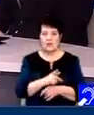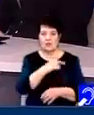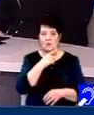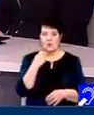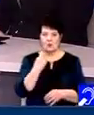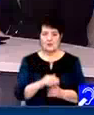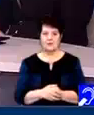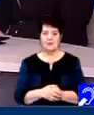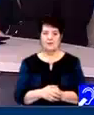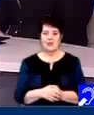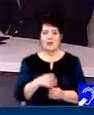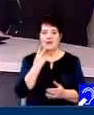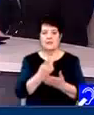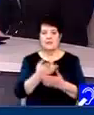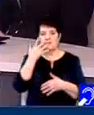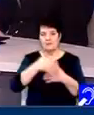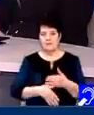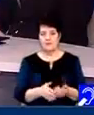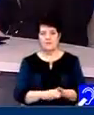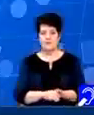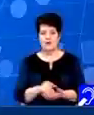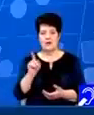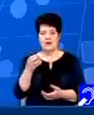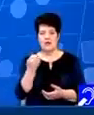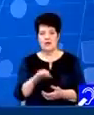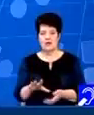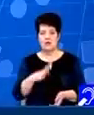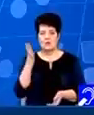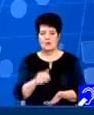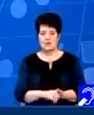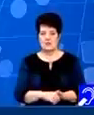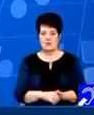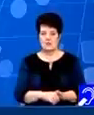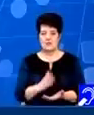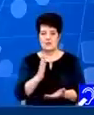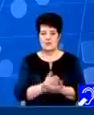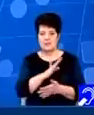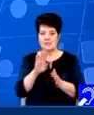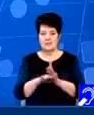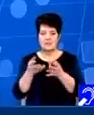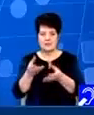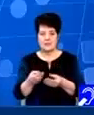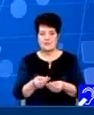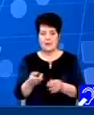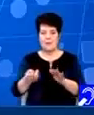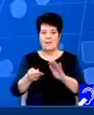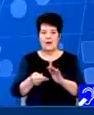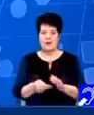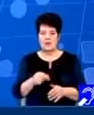mulți, ne dăm foarte bine seama că ei, de fapt, se găsesc sub incidența propagandei